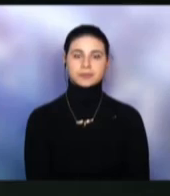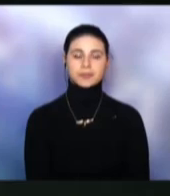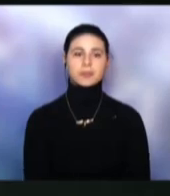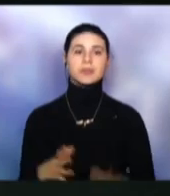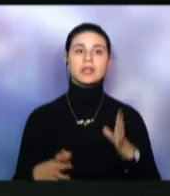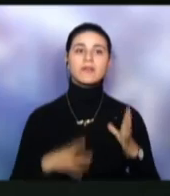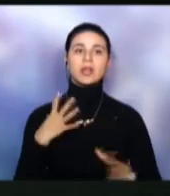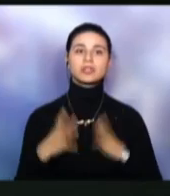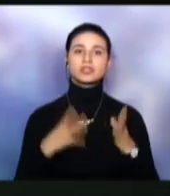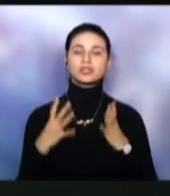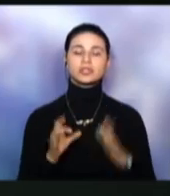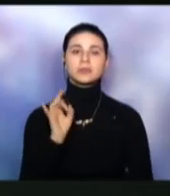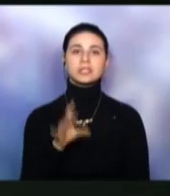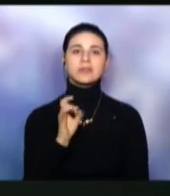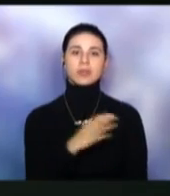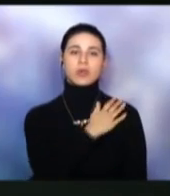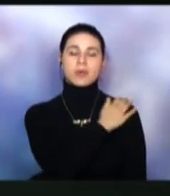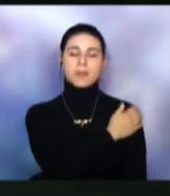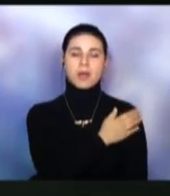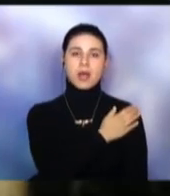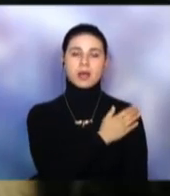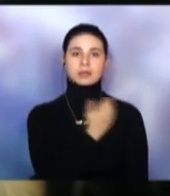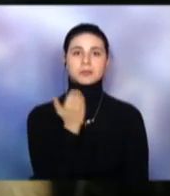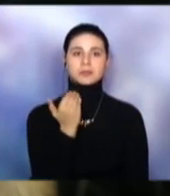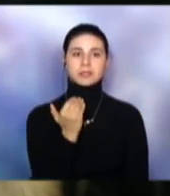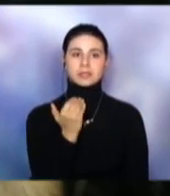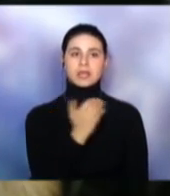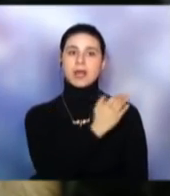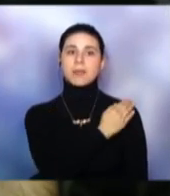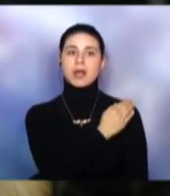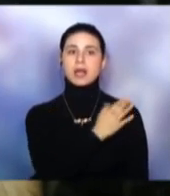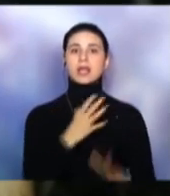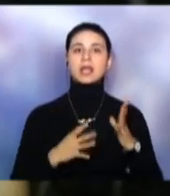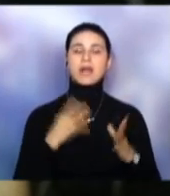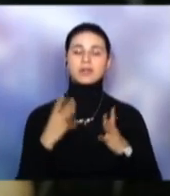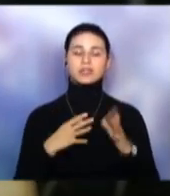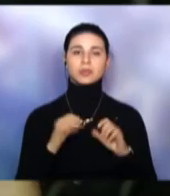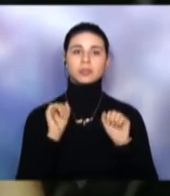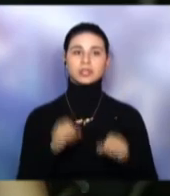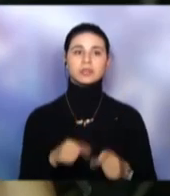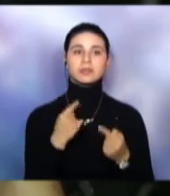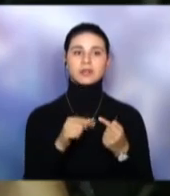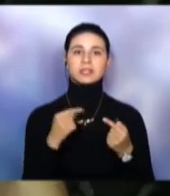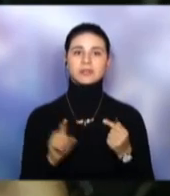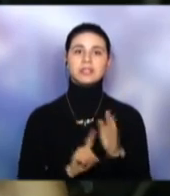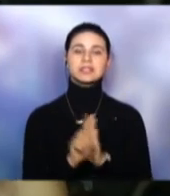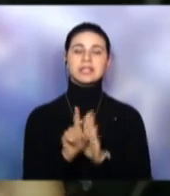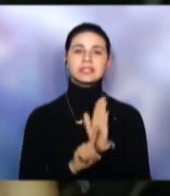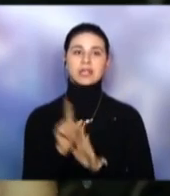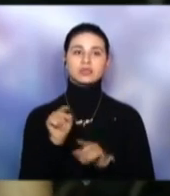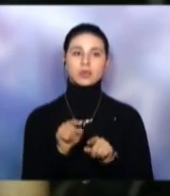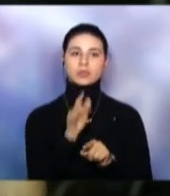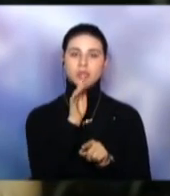ვარჯიში მკიმნეული მხრის სახსრისთვის. მხრის სარტყლის კუნთების გავარჯიშება შეიძლება სხვადასხვა სასტარტო